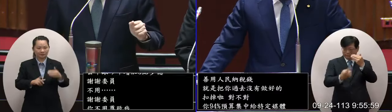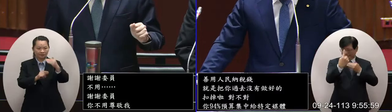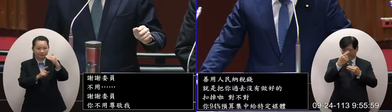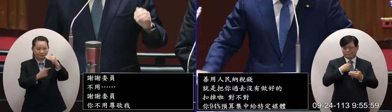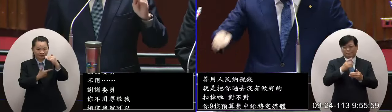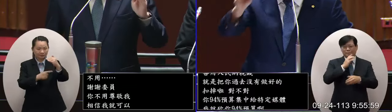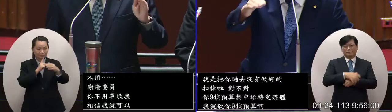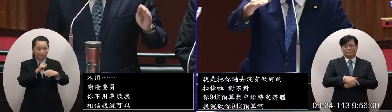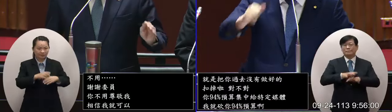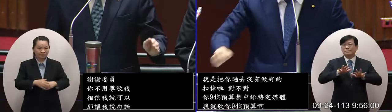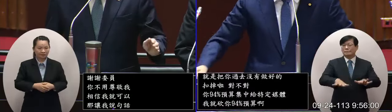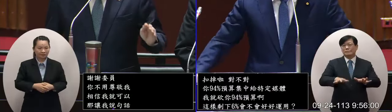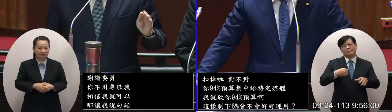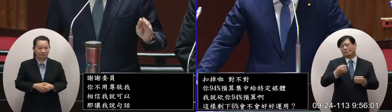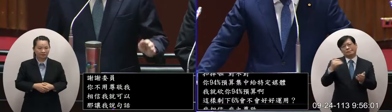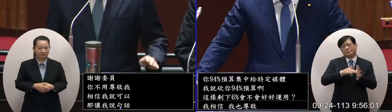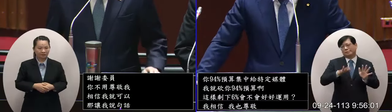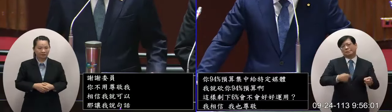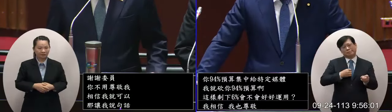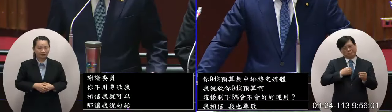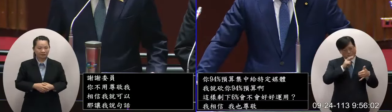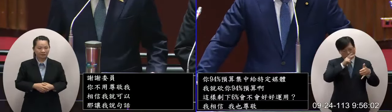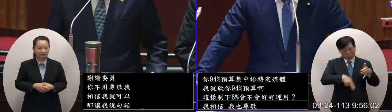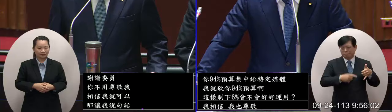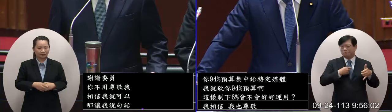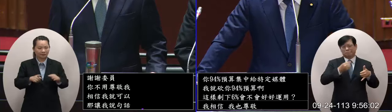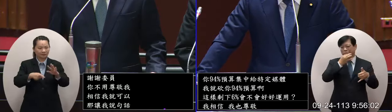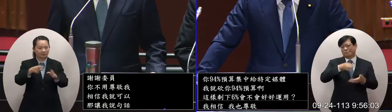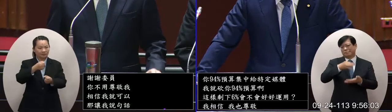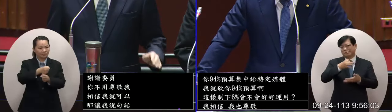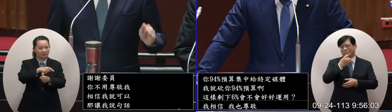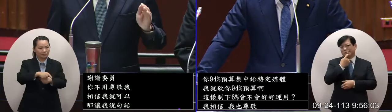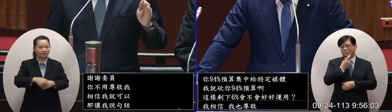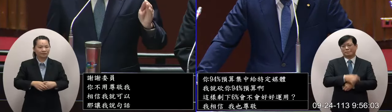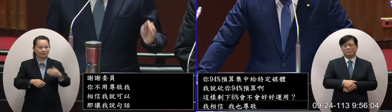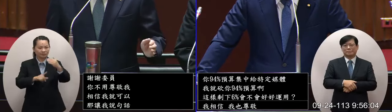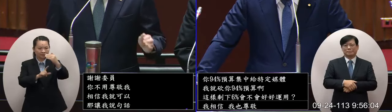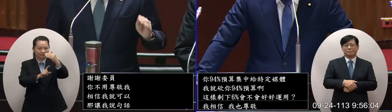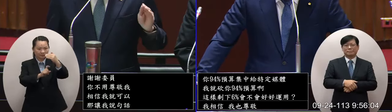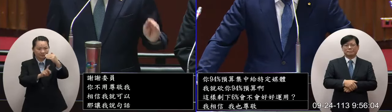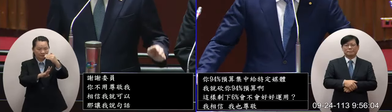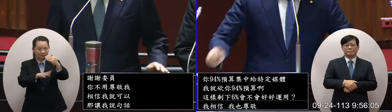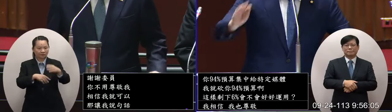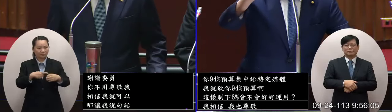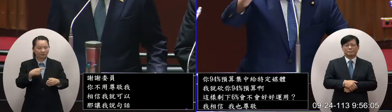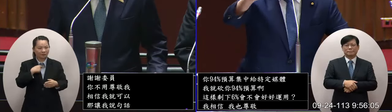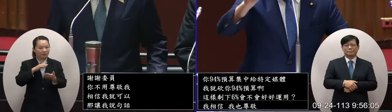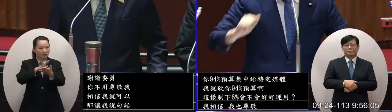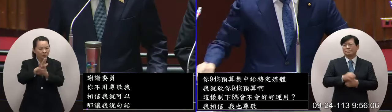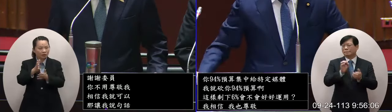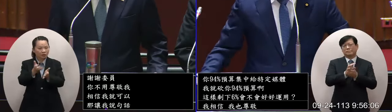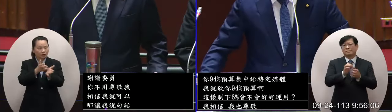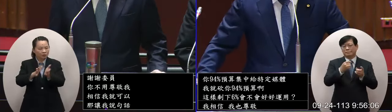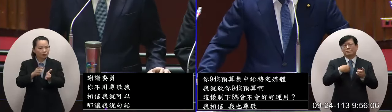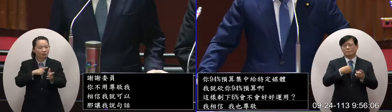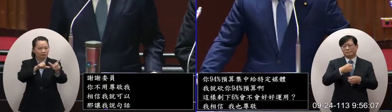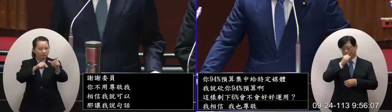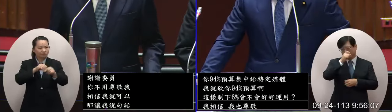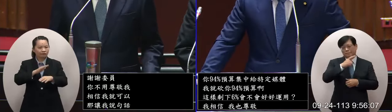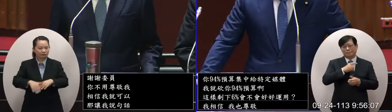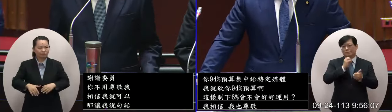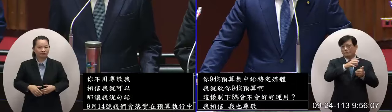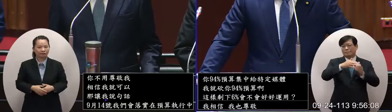卓荣泰了。今天到目前为止表现，我有点 当中。9月14号我说的话，我们会落实在未来预算执行当中。 我跟